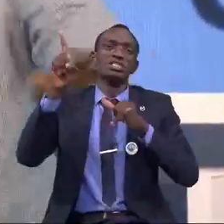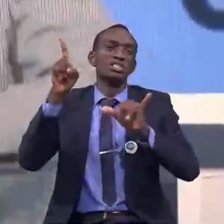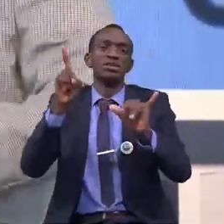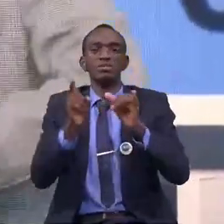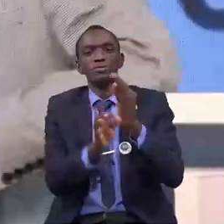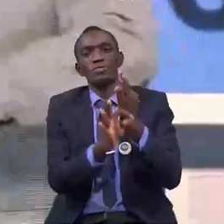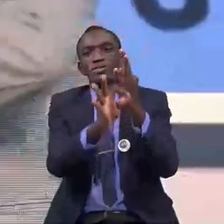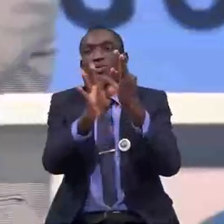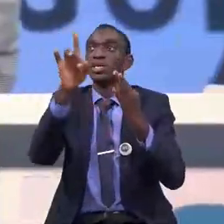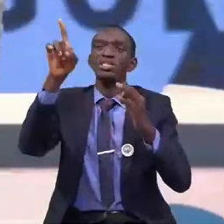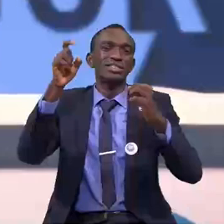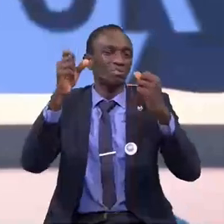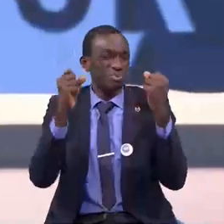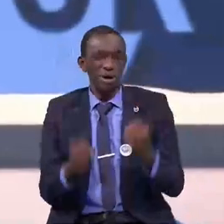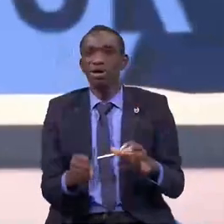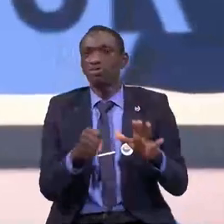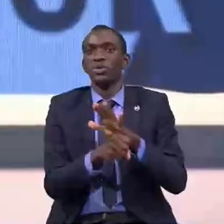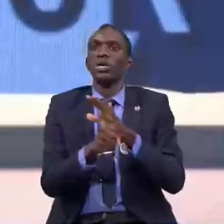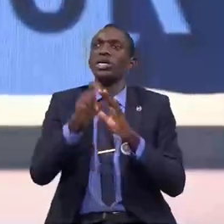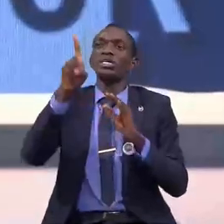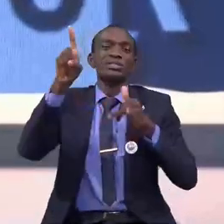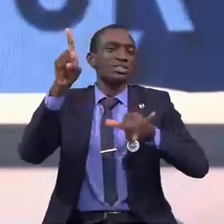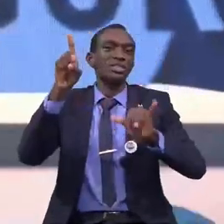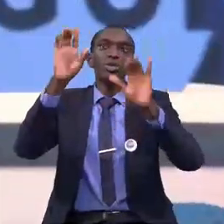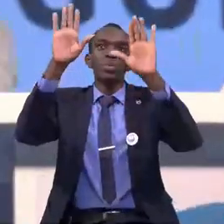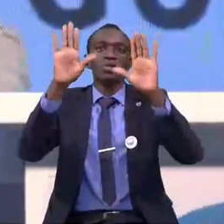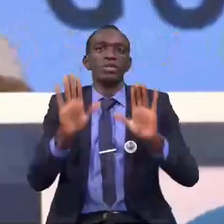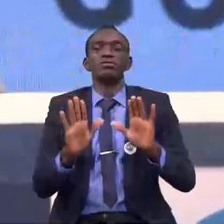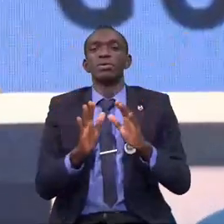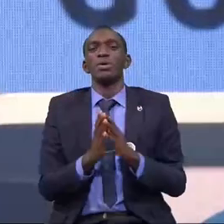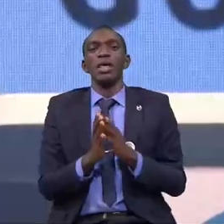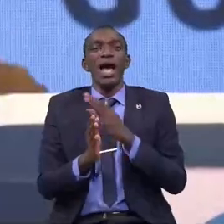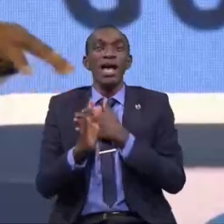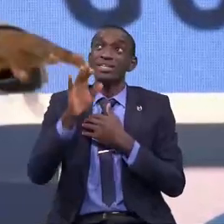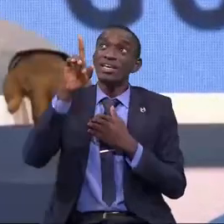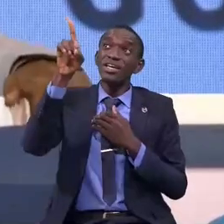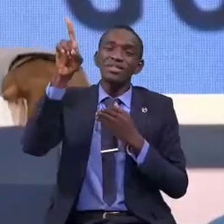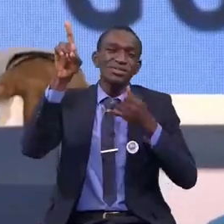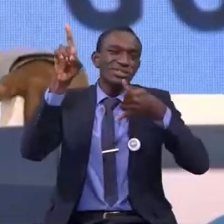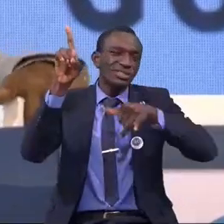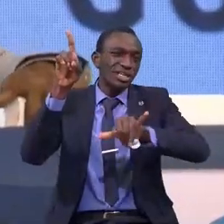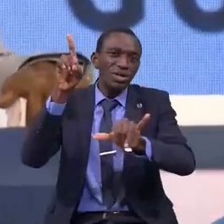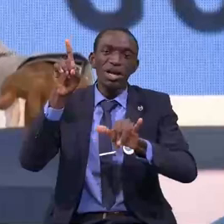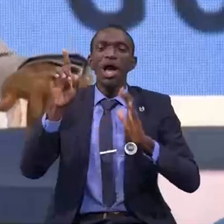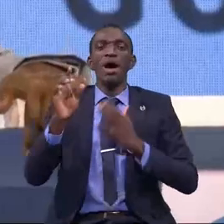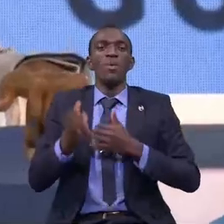fidèle, il est toujours puissant, il est toujours merveilleux.